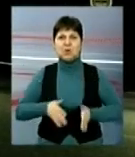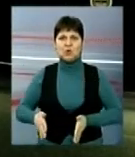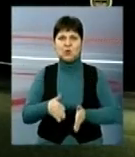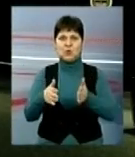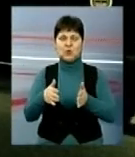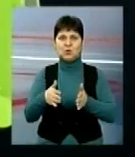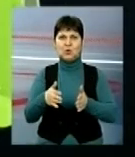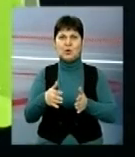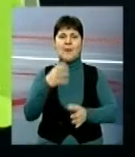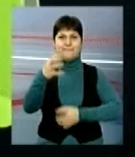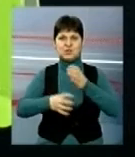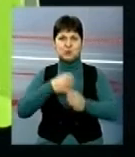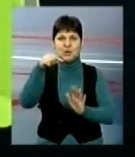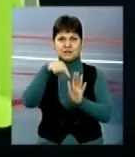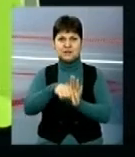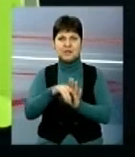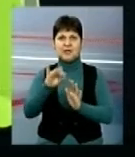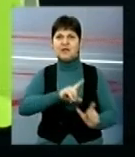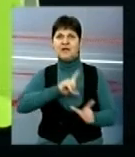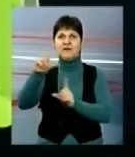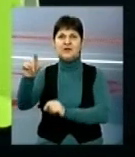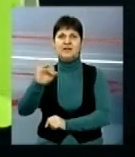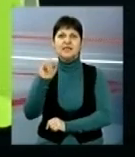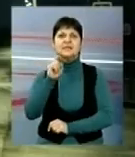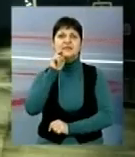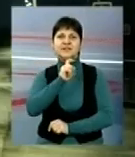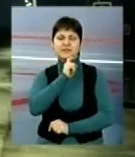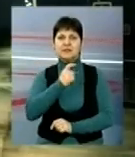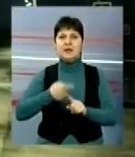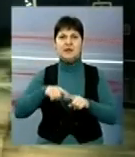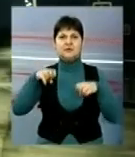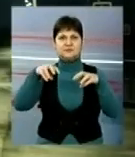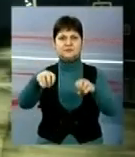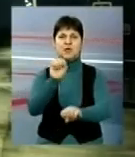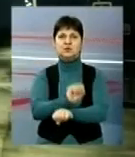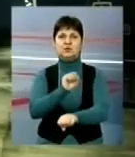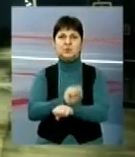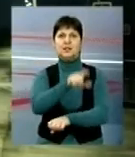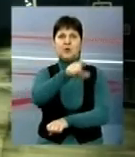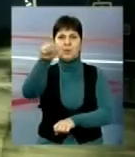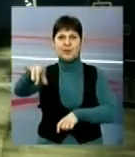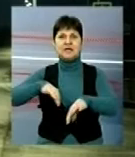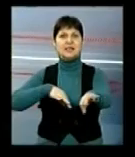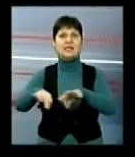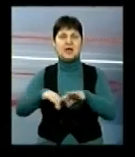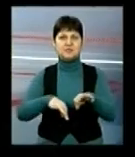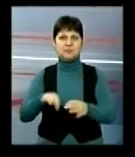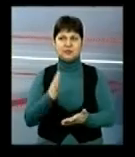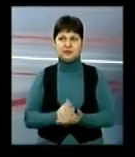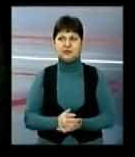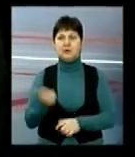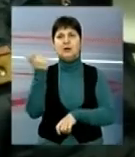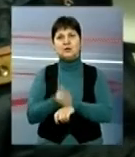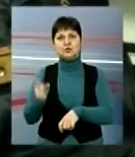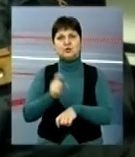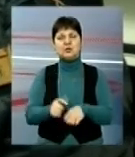на шляхах міжнародного значення та виїздах з Вінниці. Підсвітили також зупинки громадського транспорту. Дуже